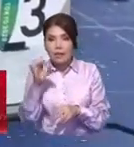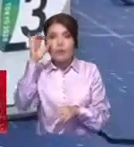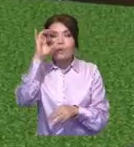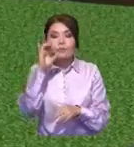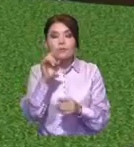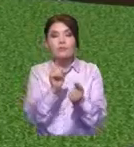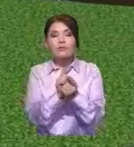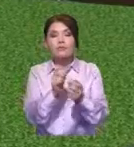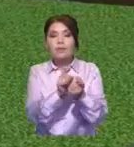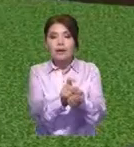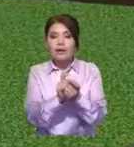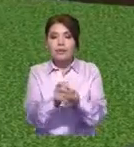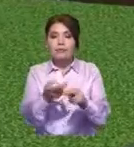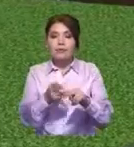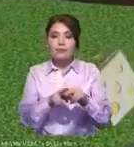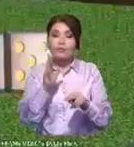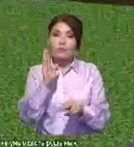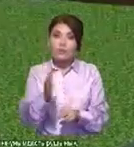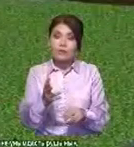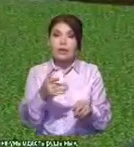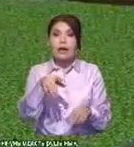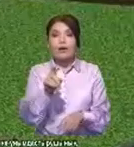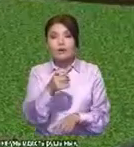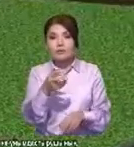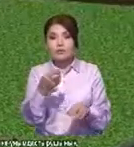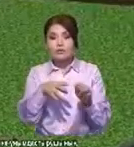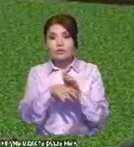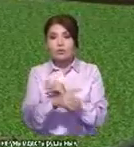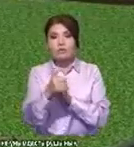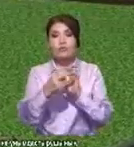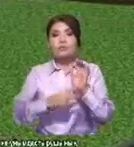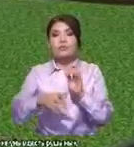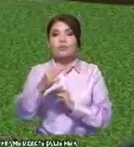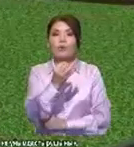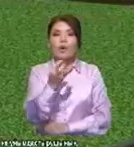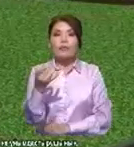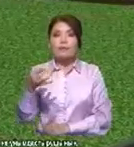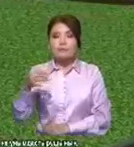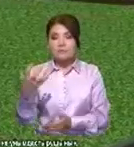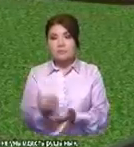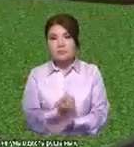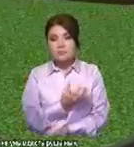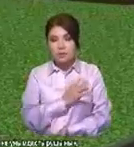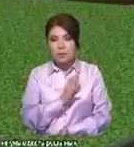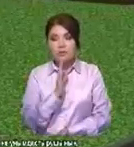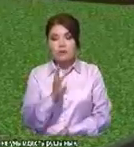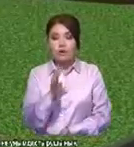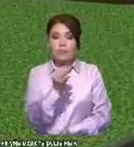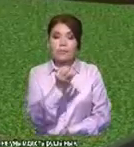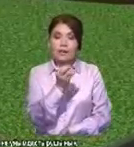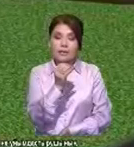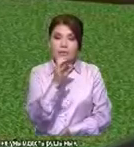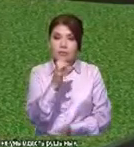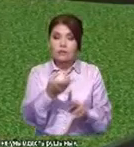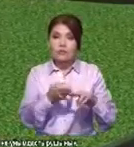қарсыласына есе жіберіп екінші орын алды. Қола медальді жергілікті спортшы Пуи иеленді. Айта кетейік, Бибарыс үшін бұл